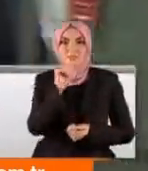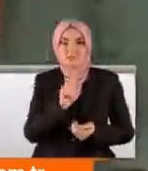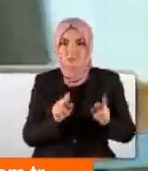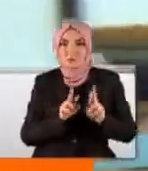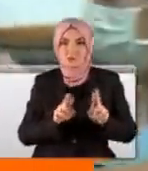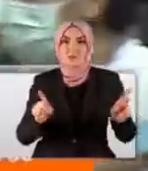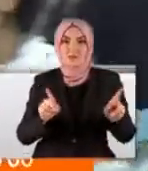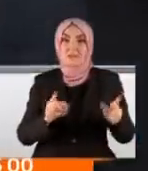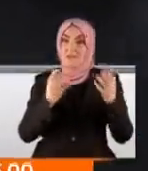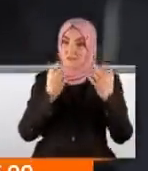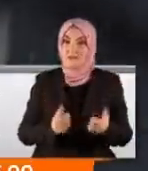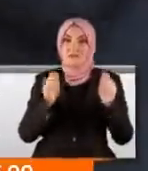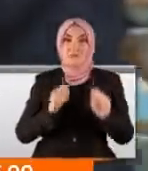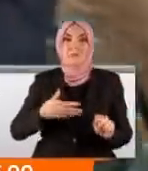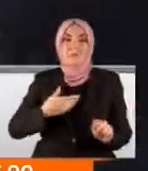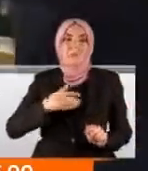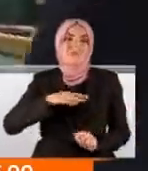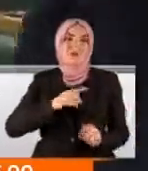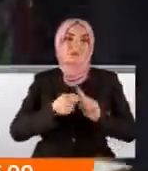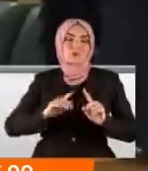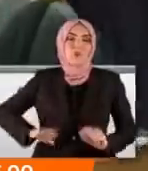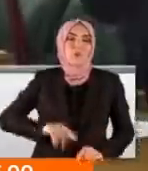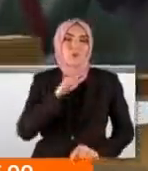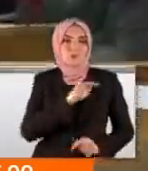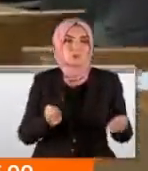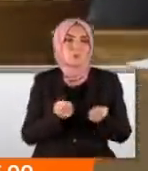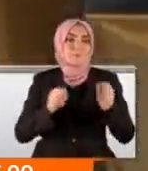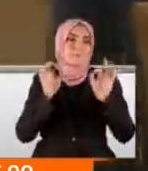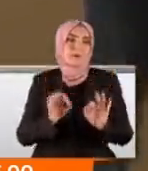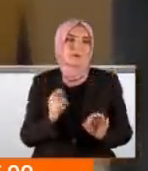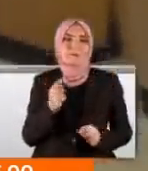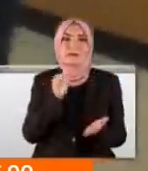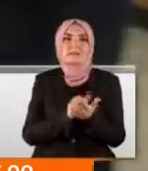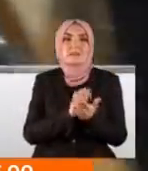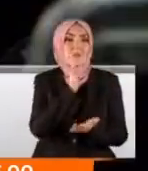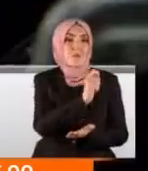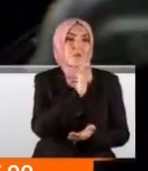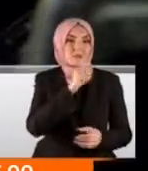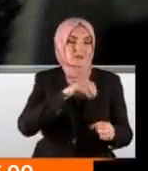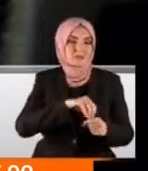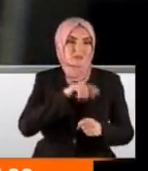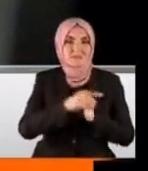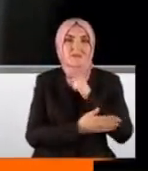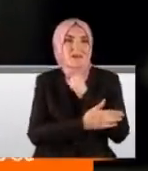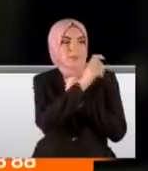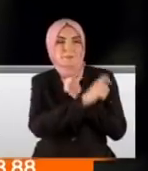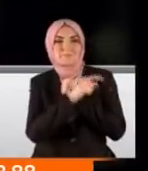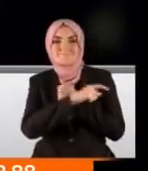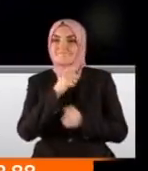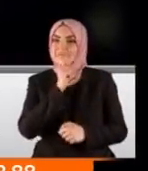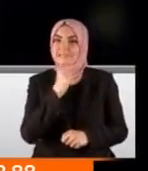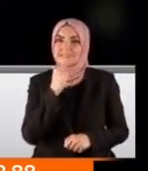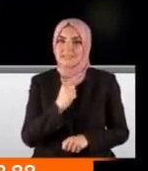endişe eden Kemal Kılıçdaroğlu devreye girdi. Bir gazeteye verdiği röportajda yardımcısını eleştirdi. Zamansız bir açıklama